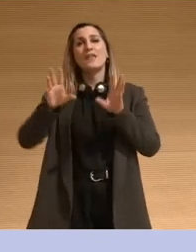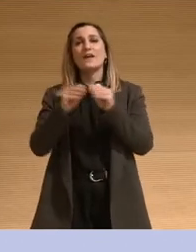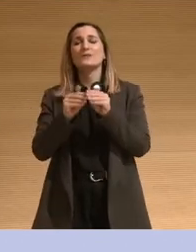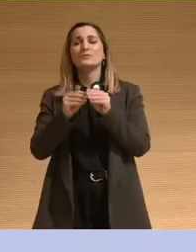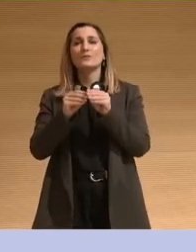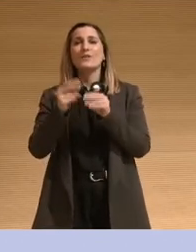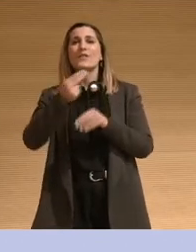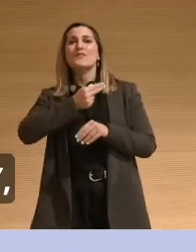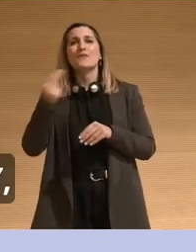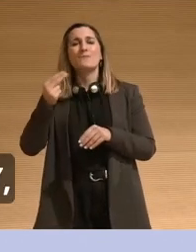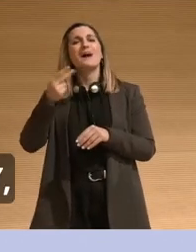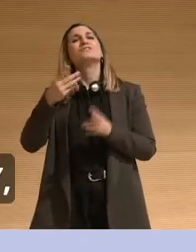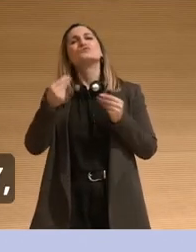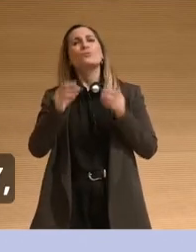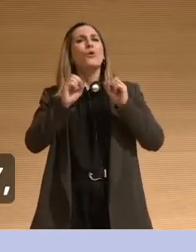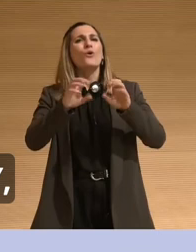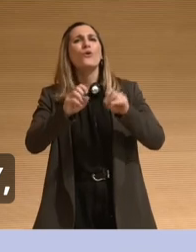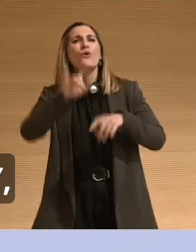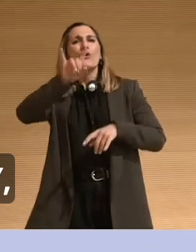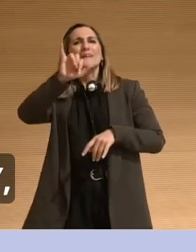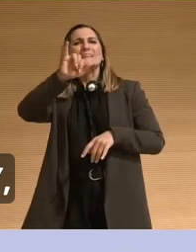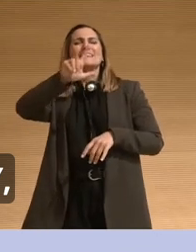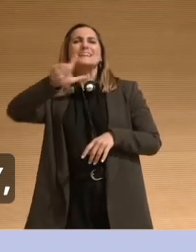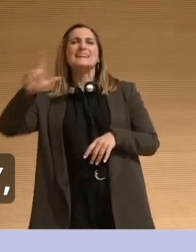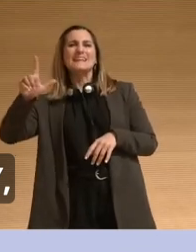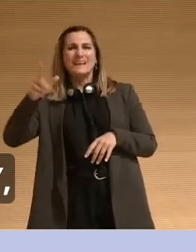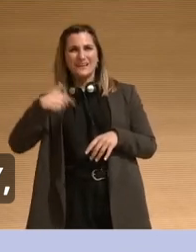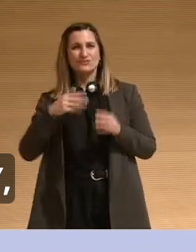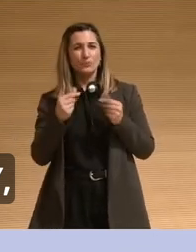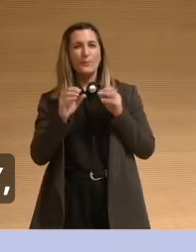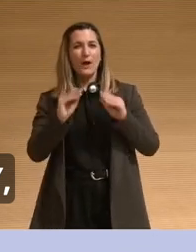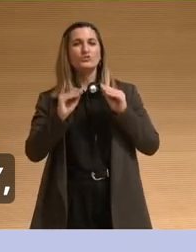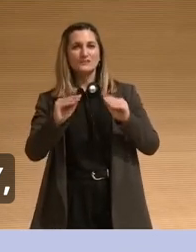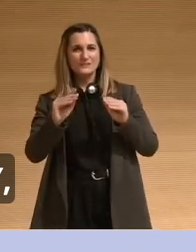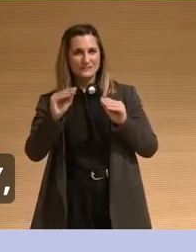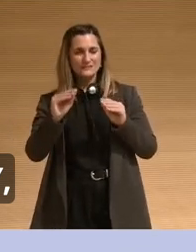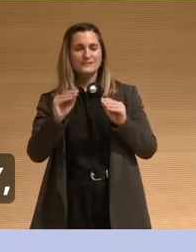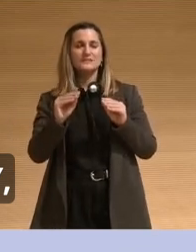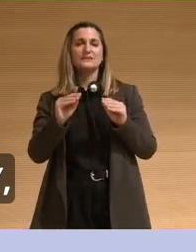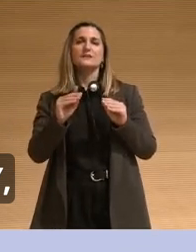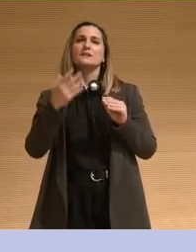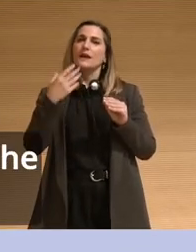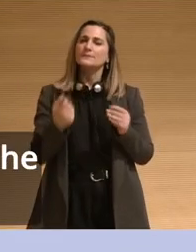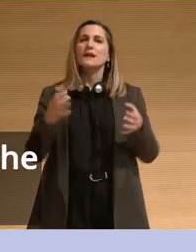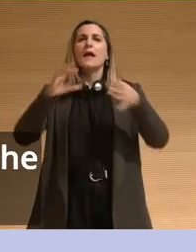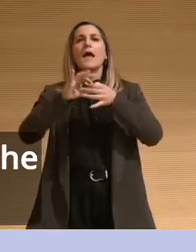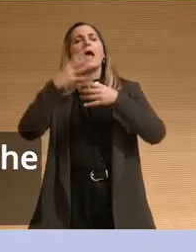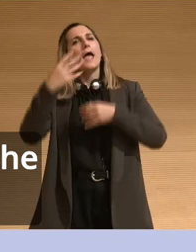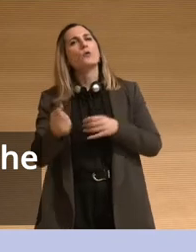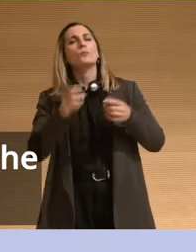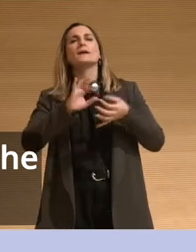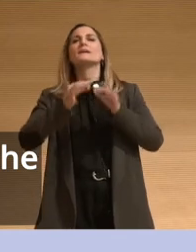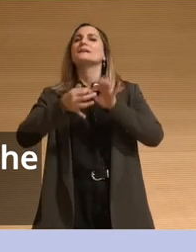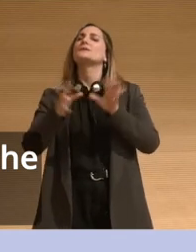του healing, σχεδιάσαμε και αυτή τη στιγμή υλοποιούμε σε συνεργασία με την ΕΠΑΨΗ και την υποστήριξη